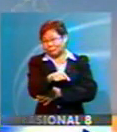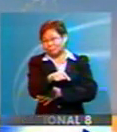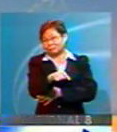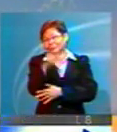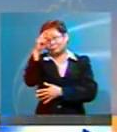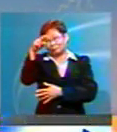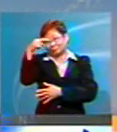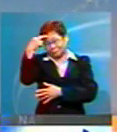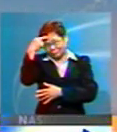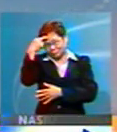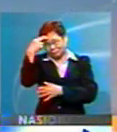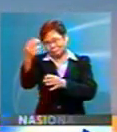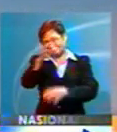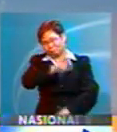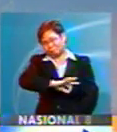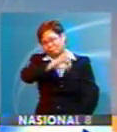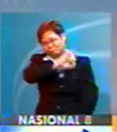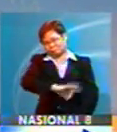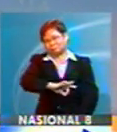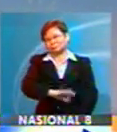sebagai alasan untuk mengaut keuntungan.